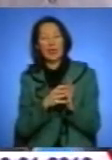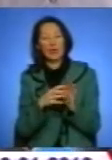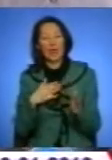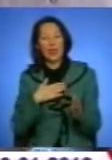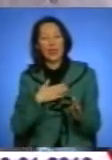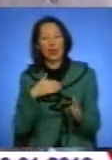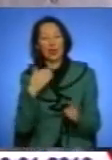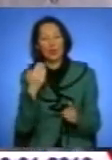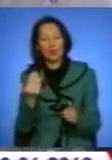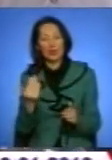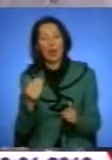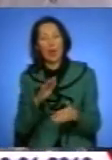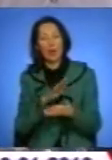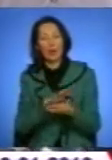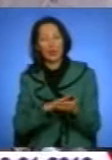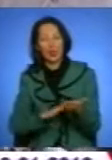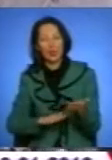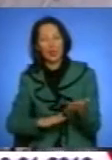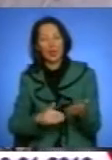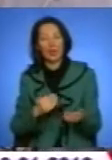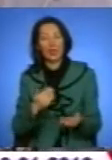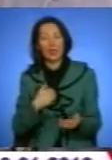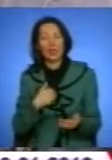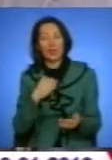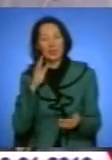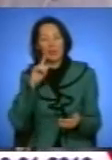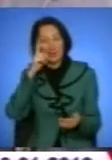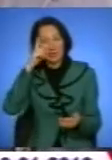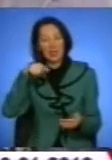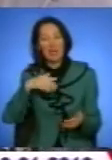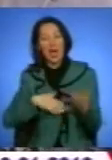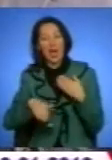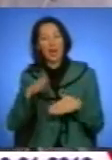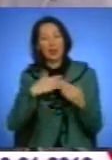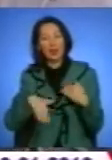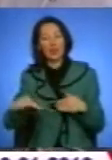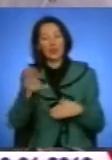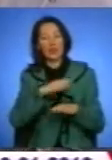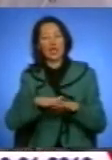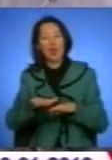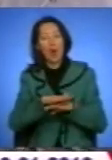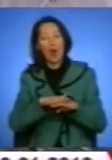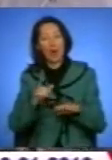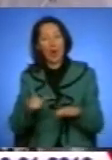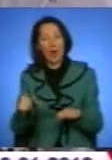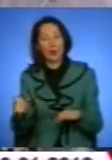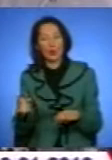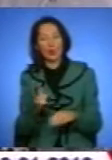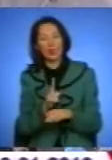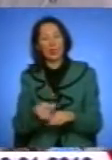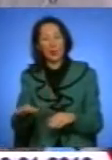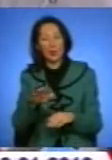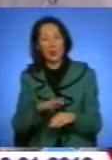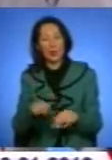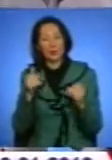нашого з вами продовження. І я, знаєте, радію всією громадою, славною громадою Тернопільщиною,